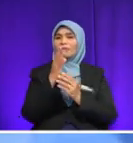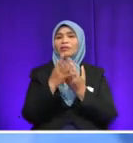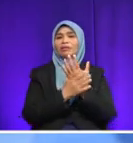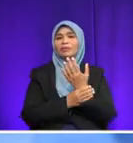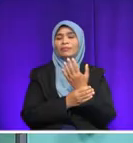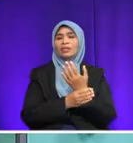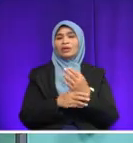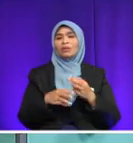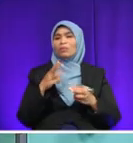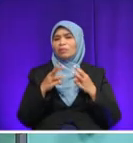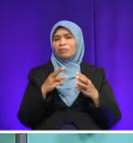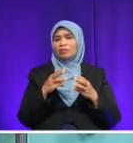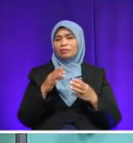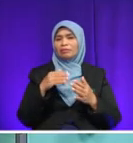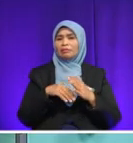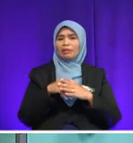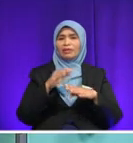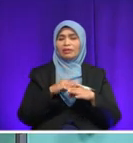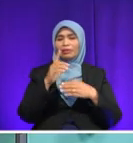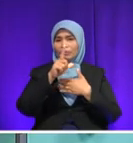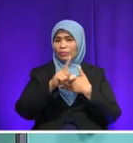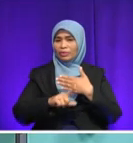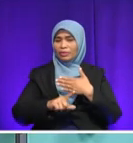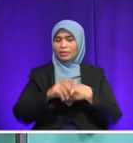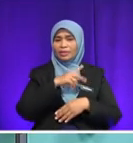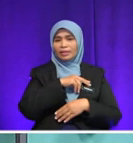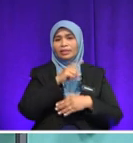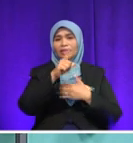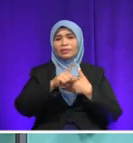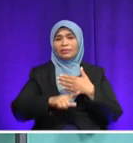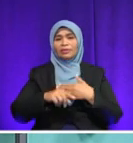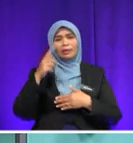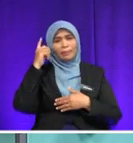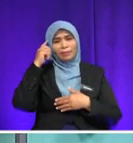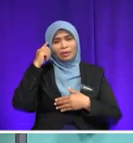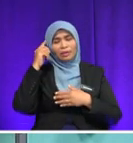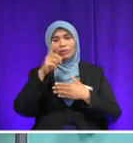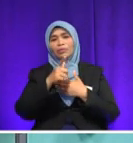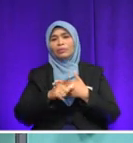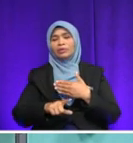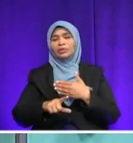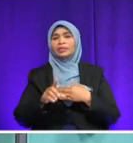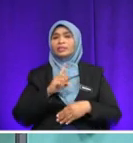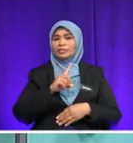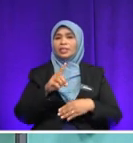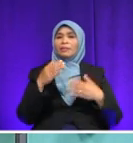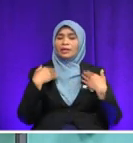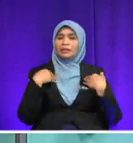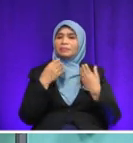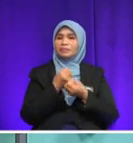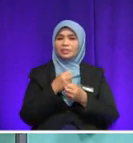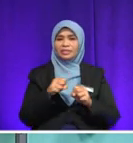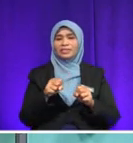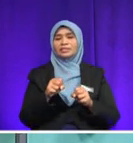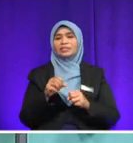walaupun tangan kita luka kaki Kita Luka kepala kita luka Islam itu ada penyelesaiannya